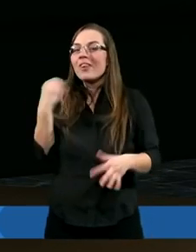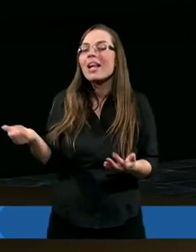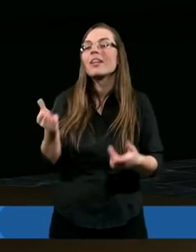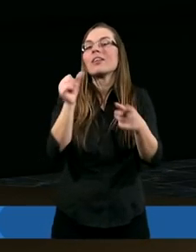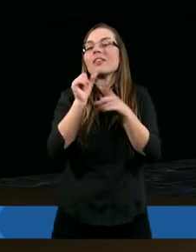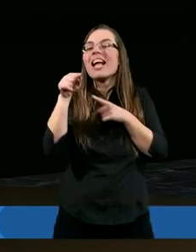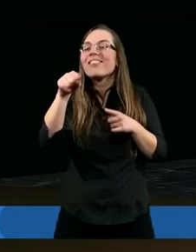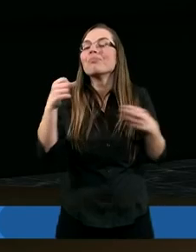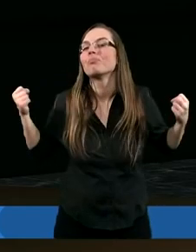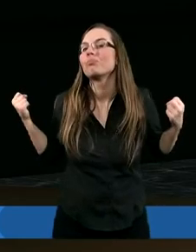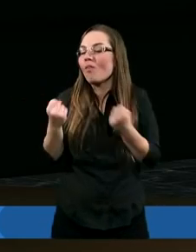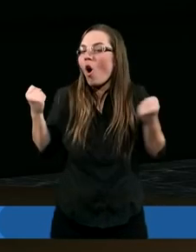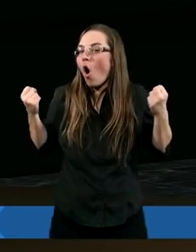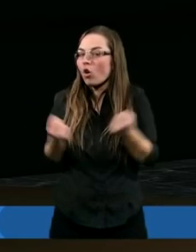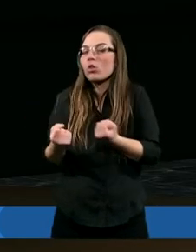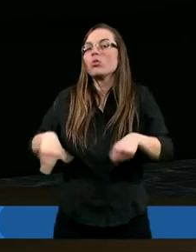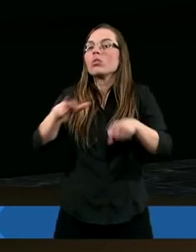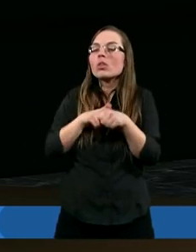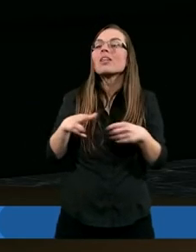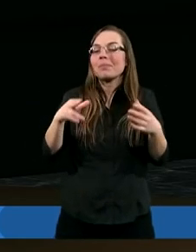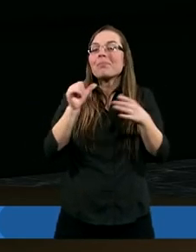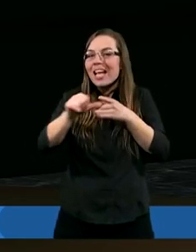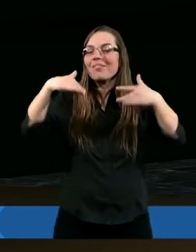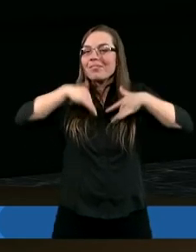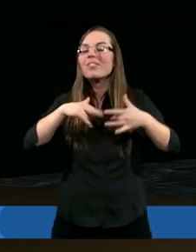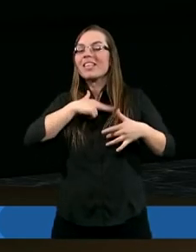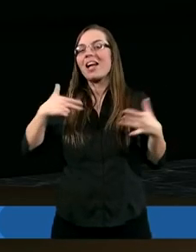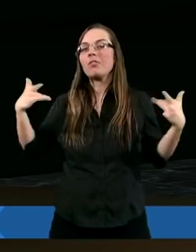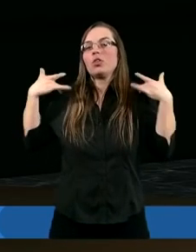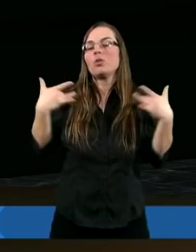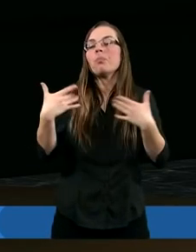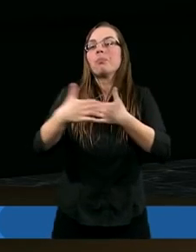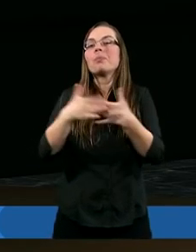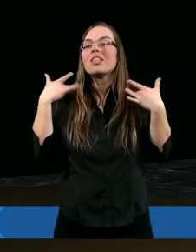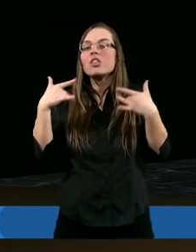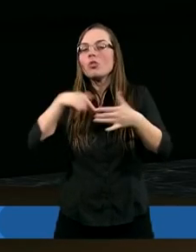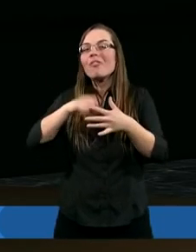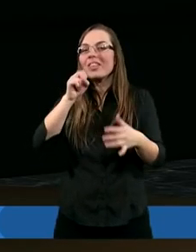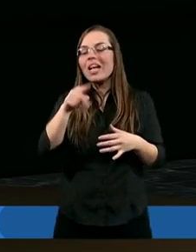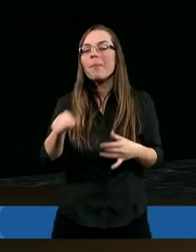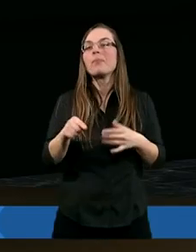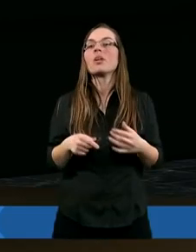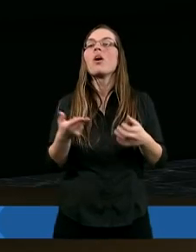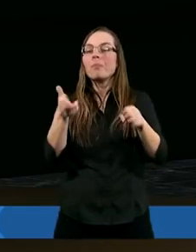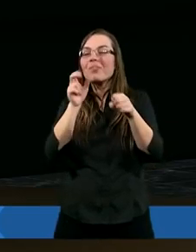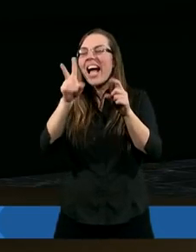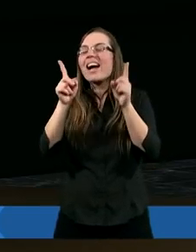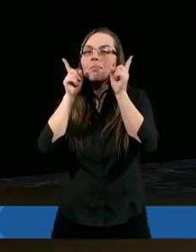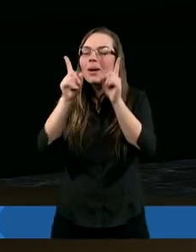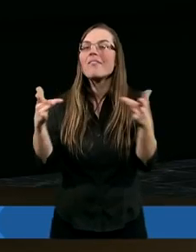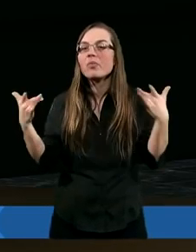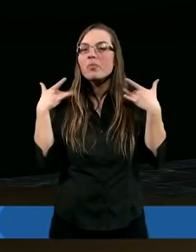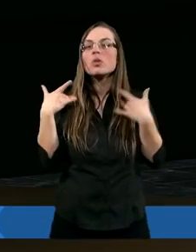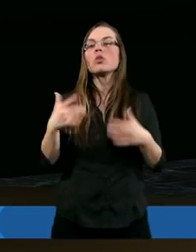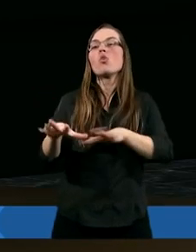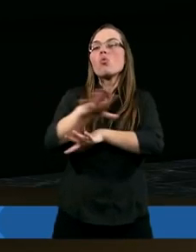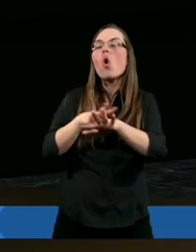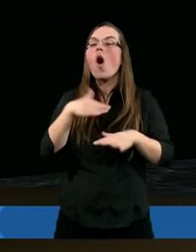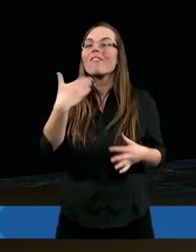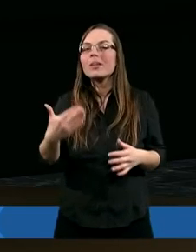jest tą mocą, która nas utrzymuje przy życiu, przy życiu tym takim prawdziwym życiu